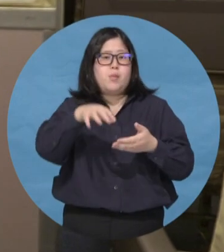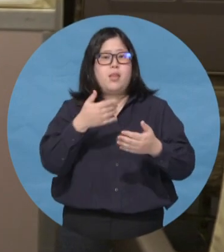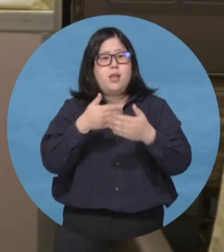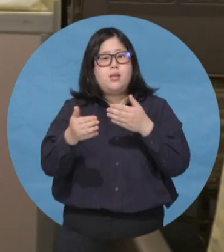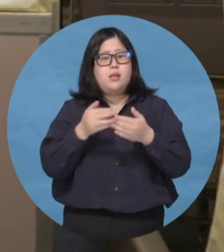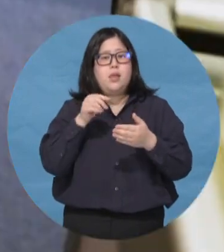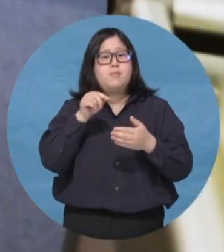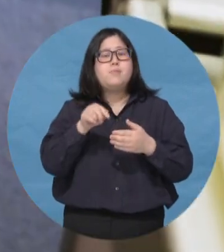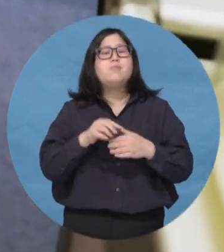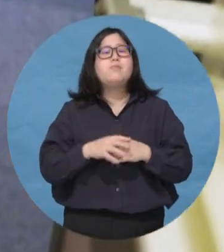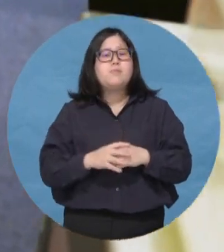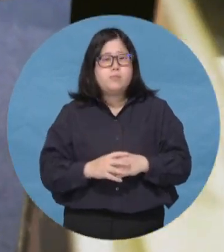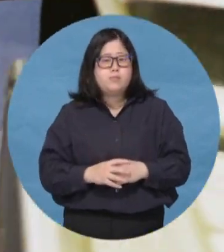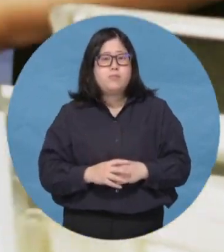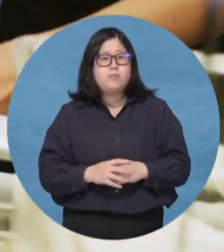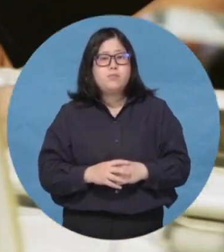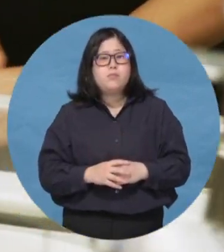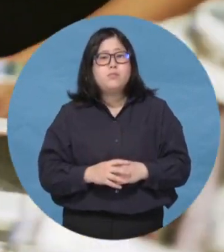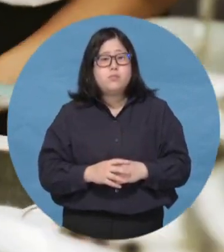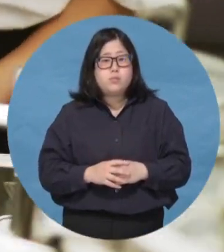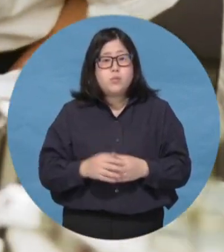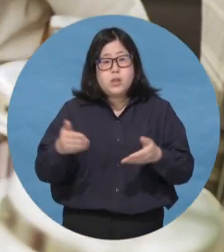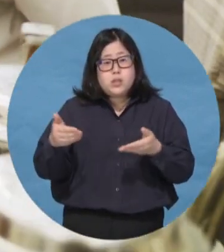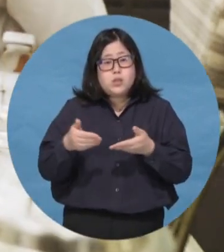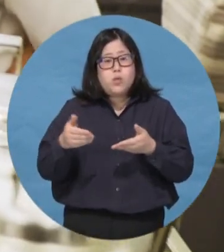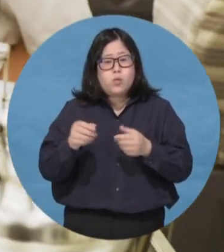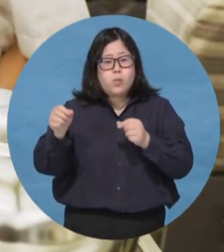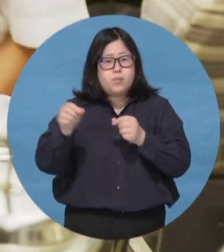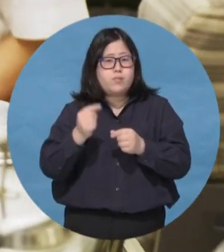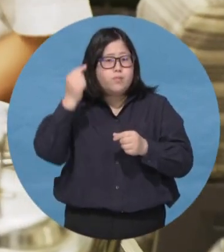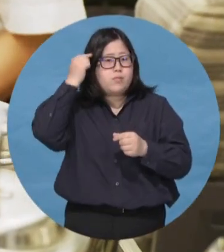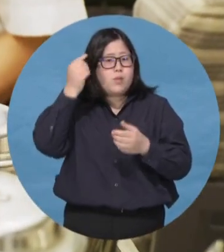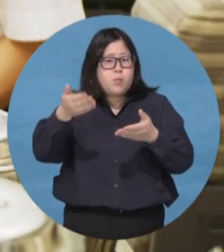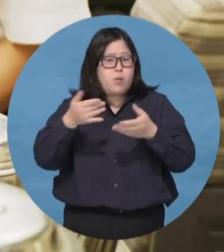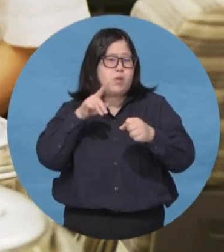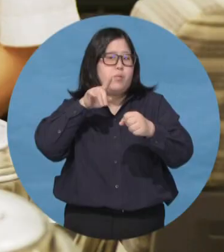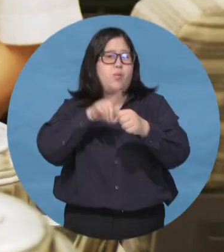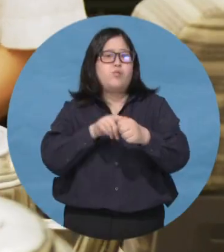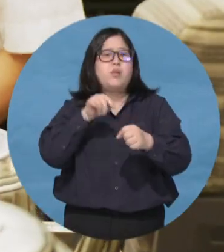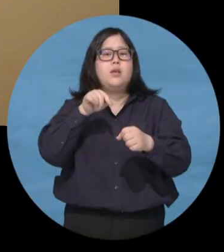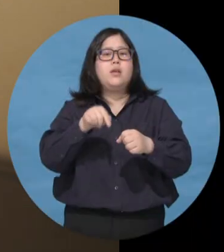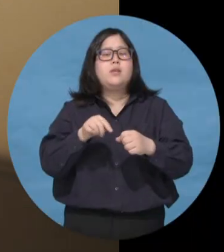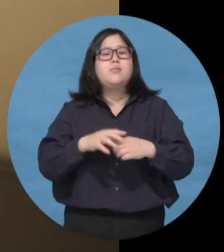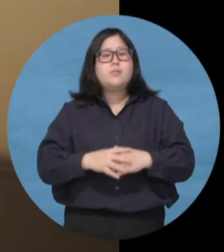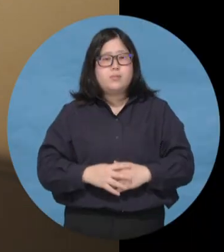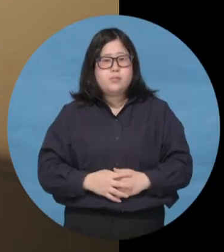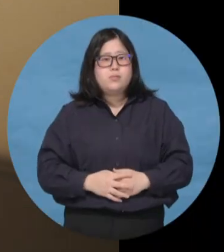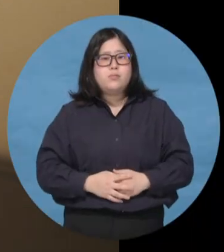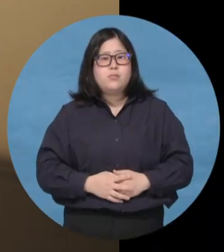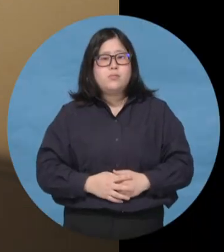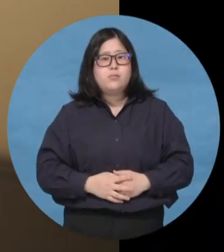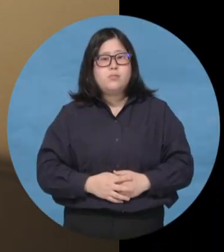験、空の仕事を身近に感じてもらうのが目的だ。